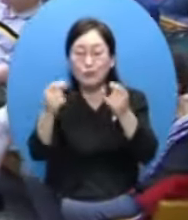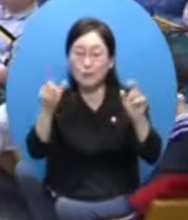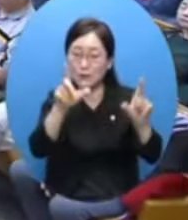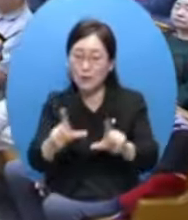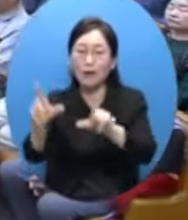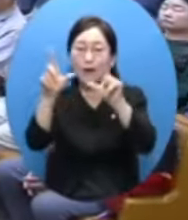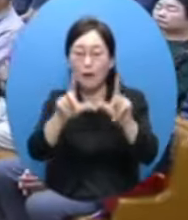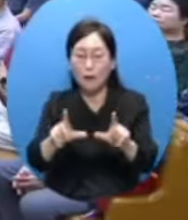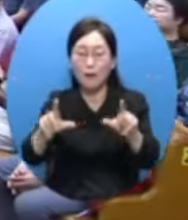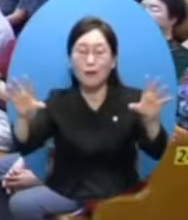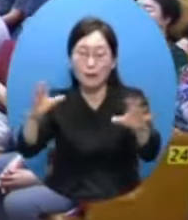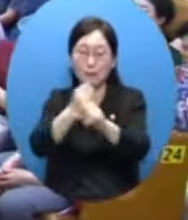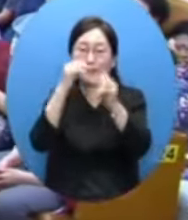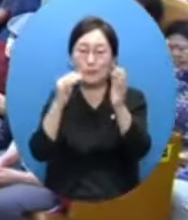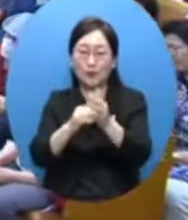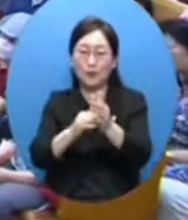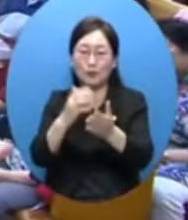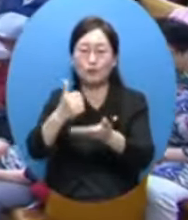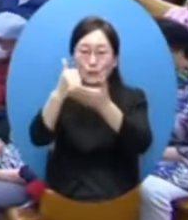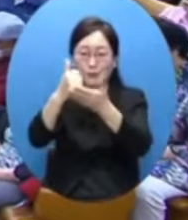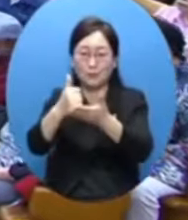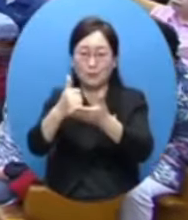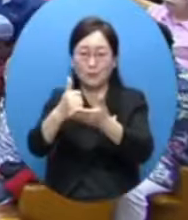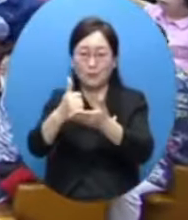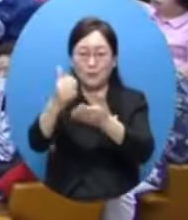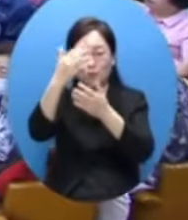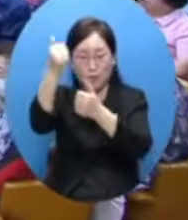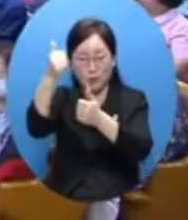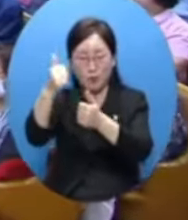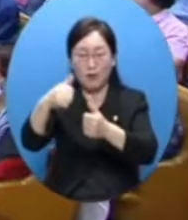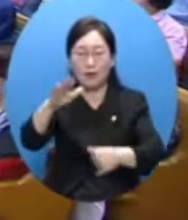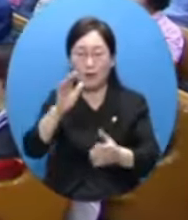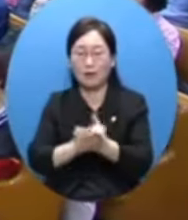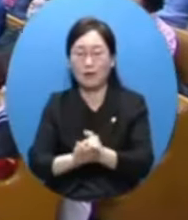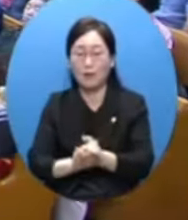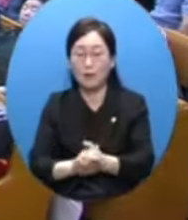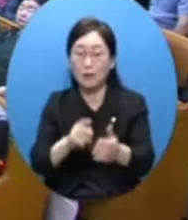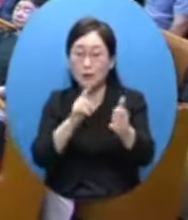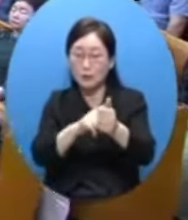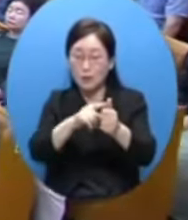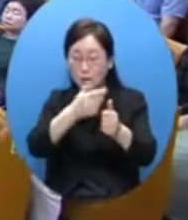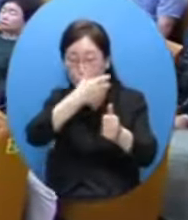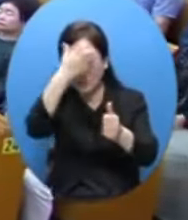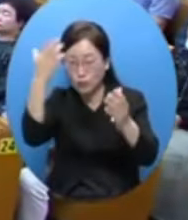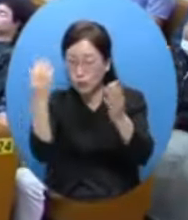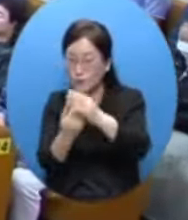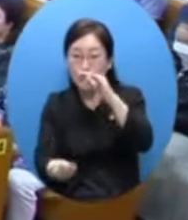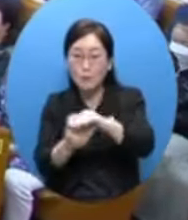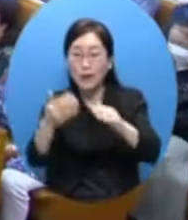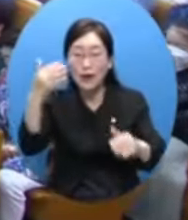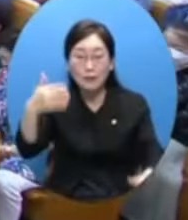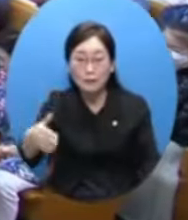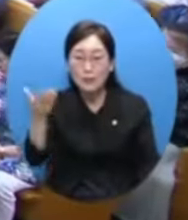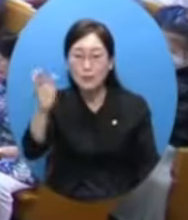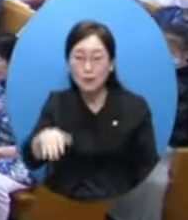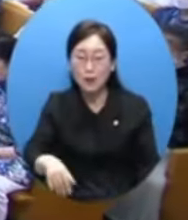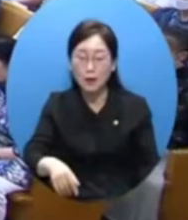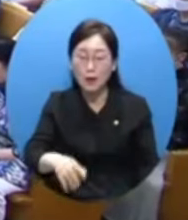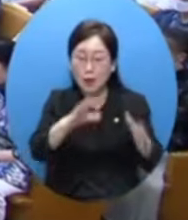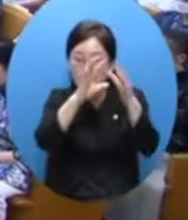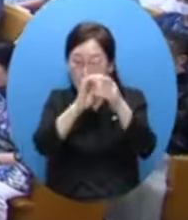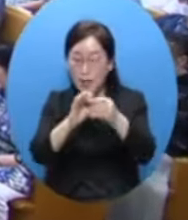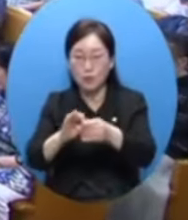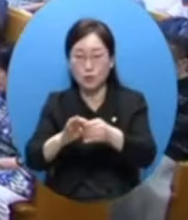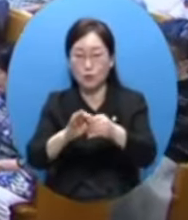품에 안긴 주님의 사람이었습니다. 그는 그의 꿈을 다 이루지 못하고 갔지만 제2, 제3, 제4의